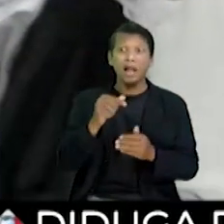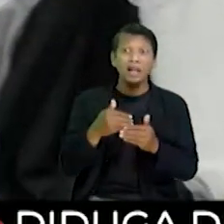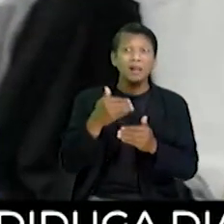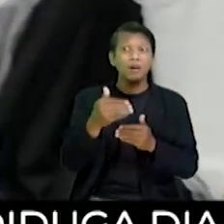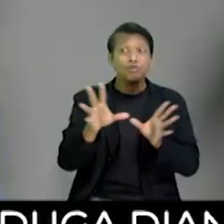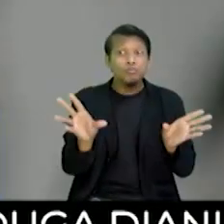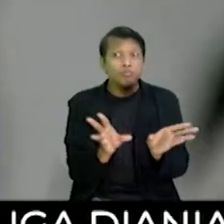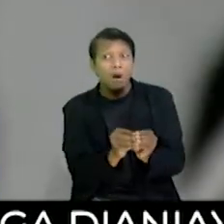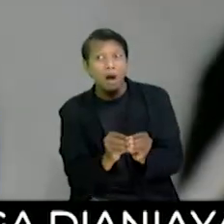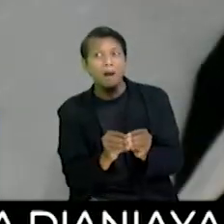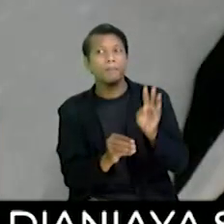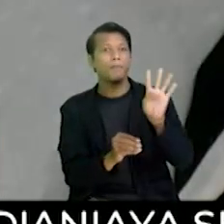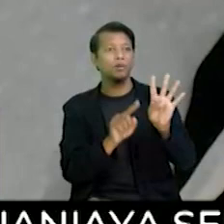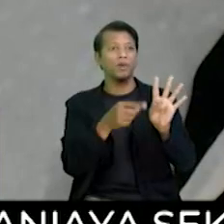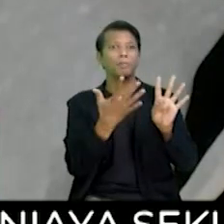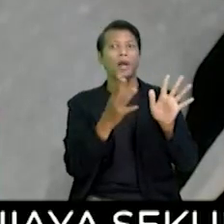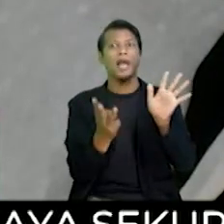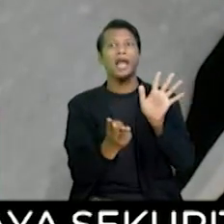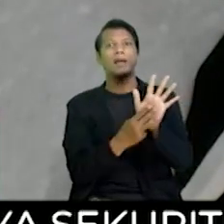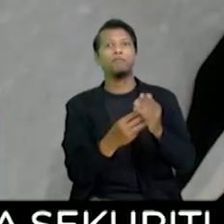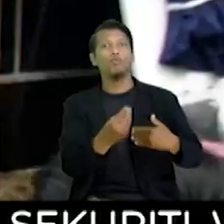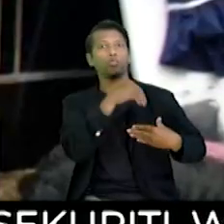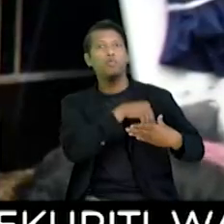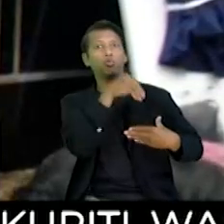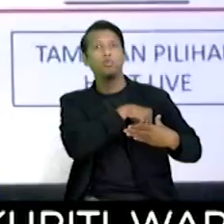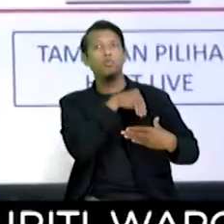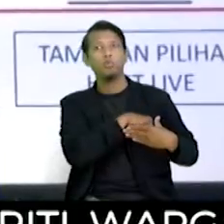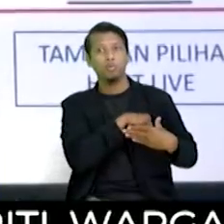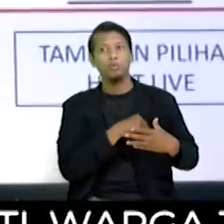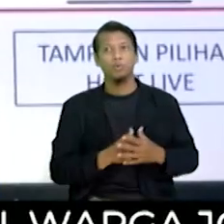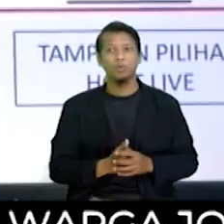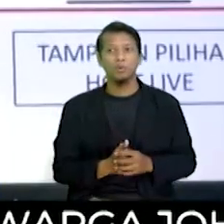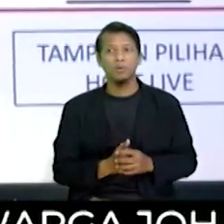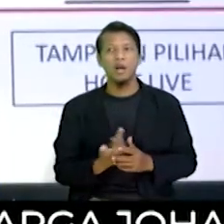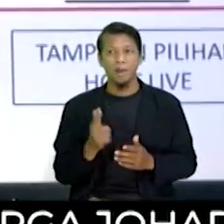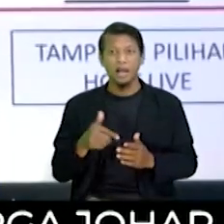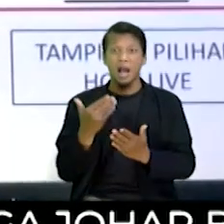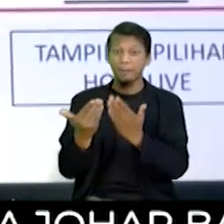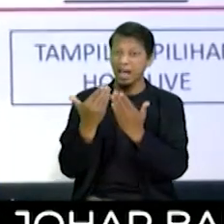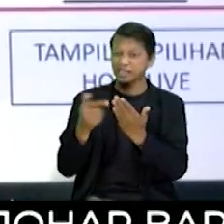rupiah. Polisi mengembangkan kasus ini karena aplikasi tersebar hampir di seluruh Indonesia.